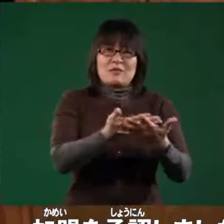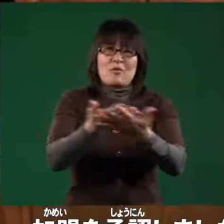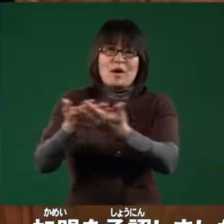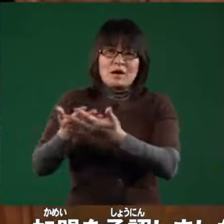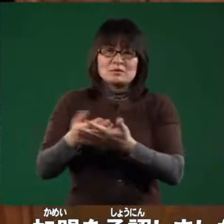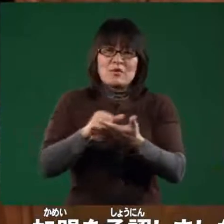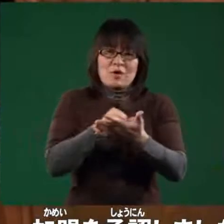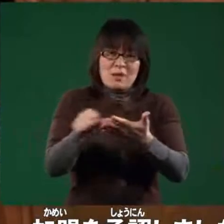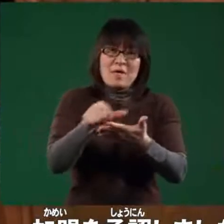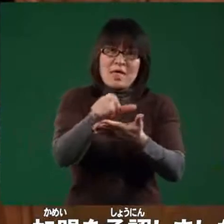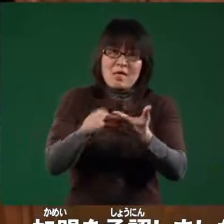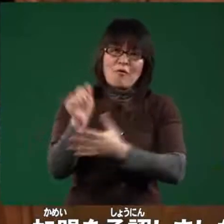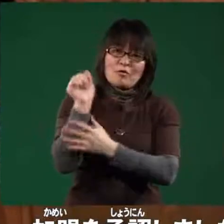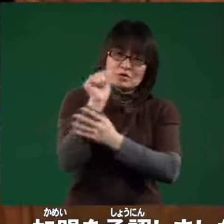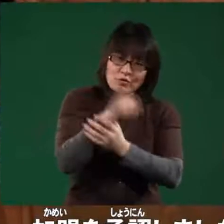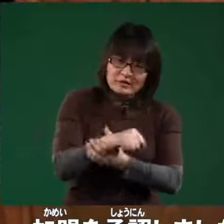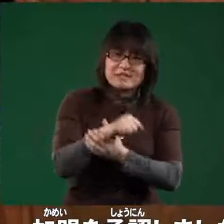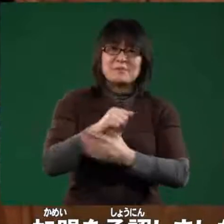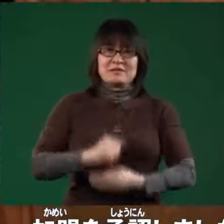承認いたしました。